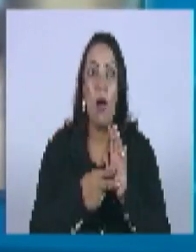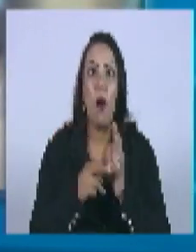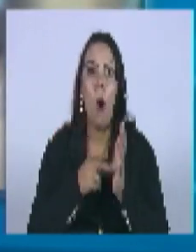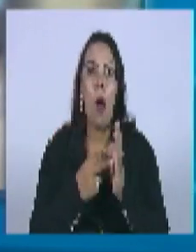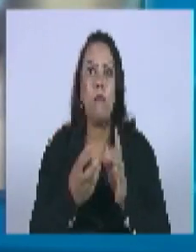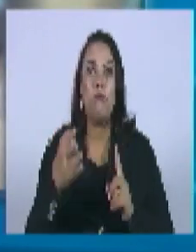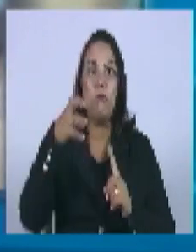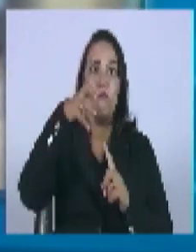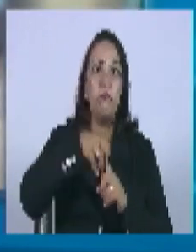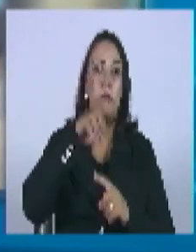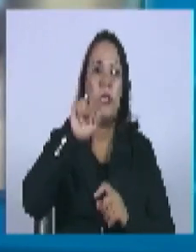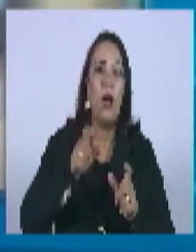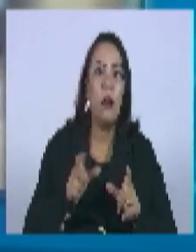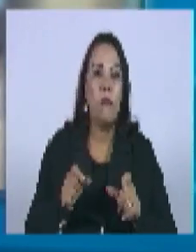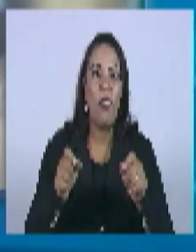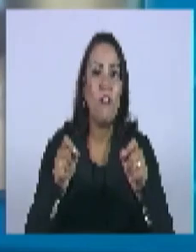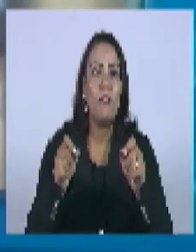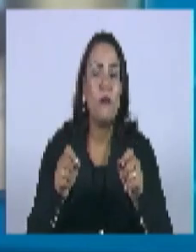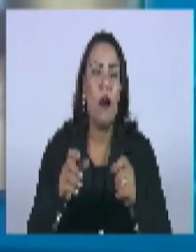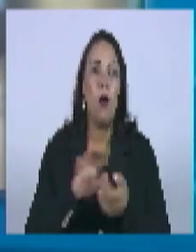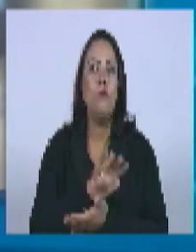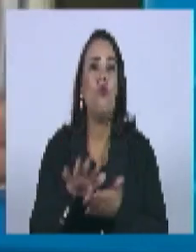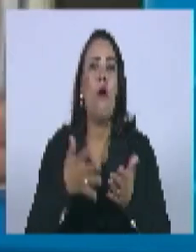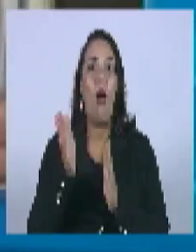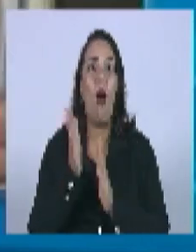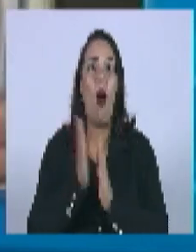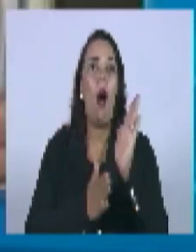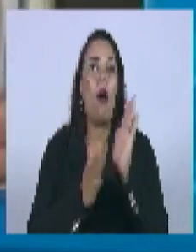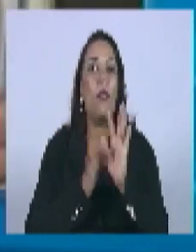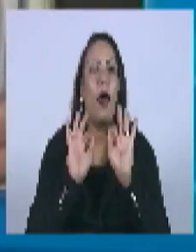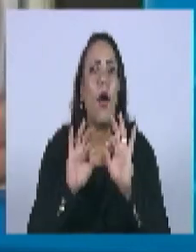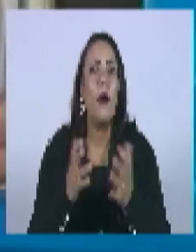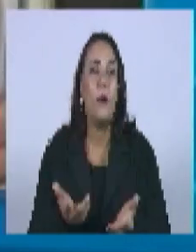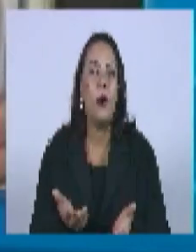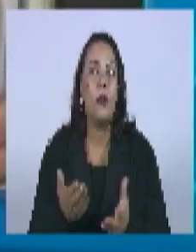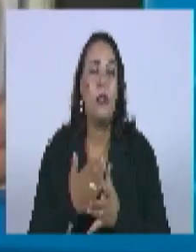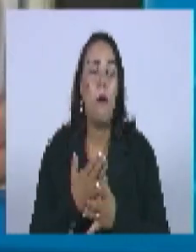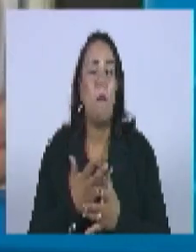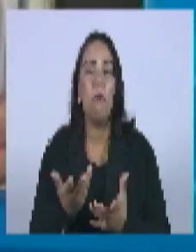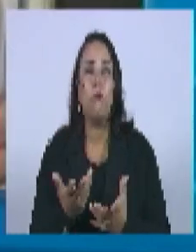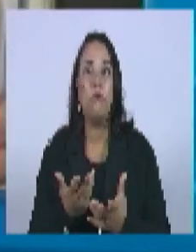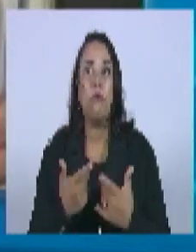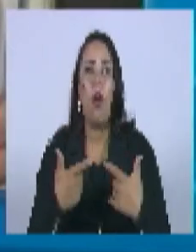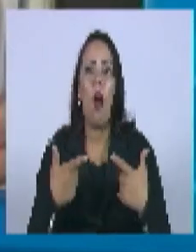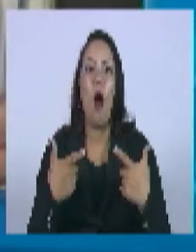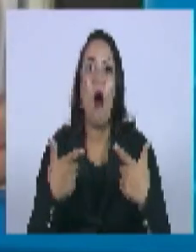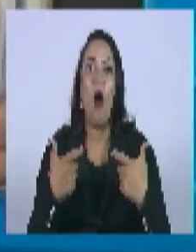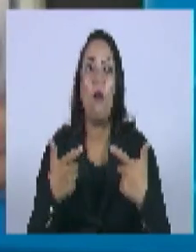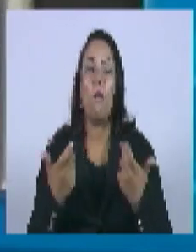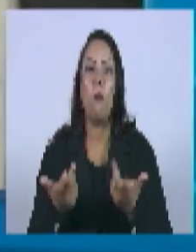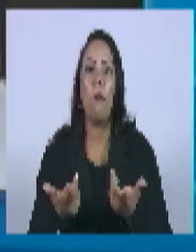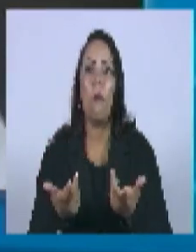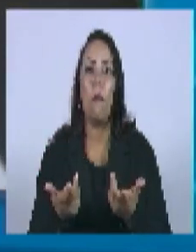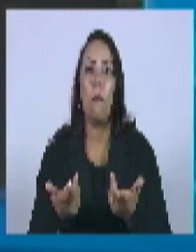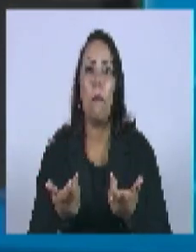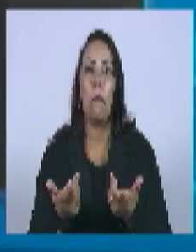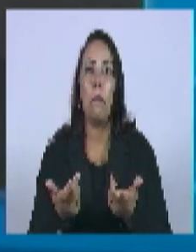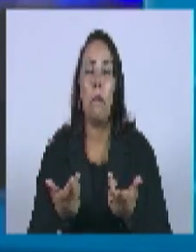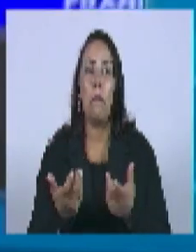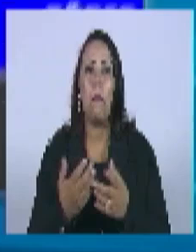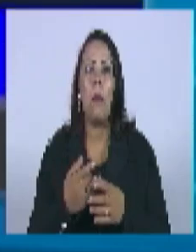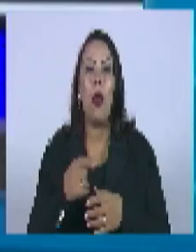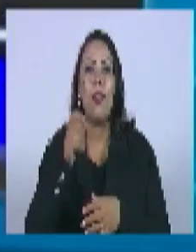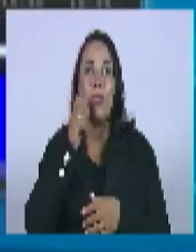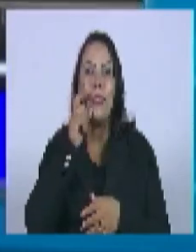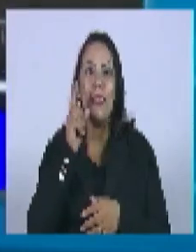سيبرانيه تبقى هجمه خطيره جدا دي يعني حرب ا بلا نقطه